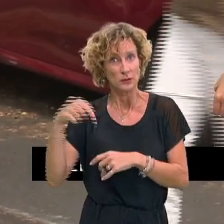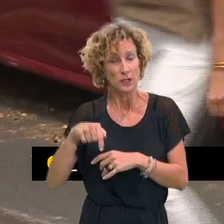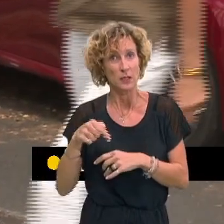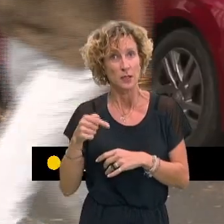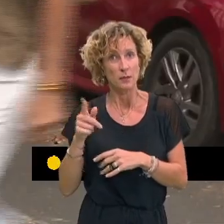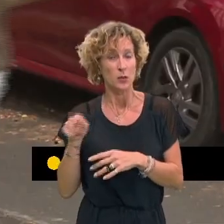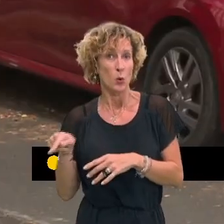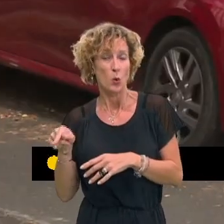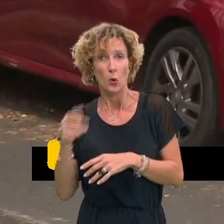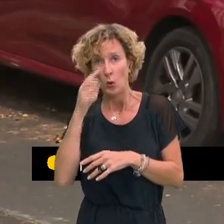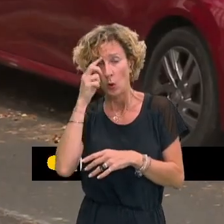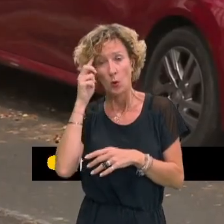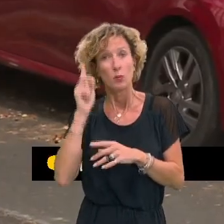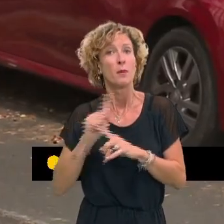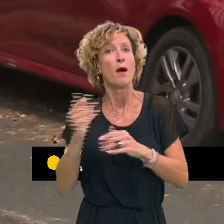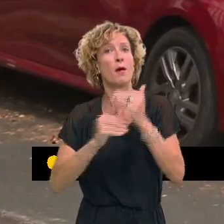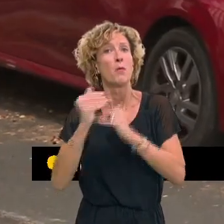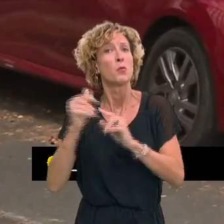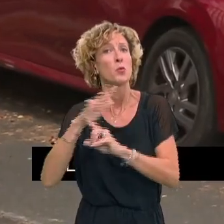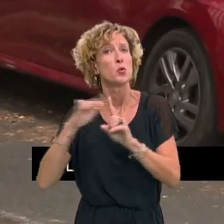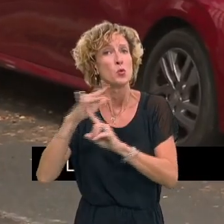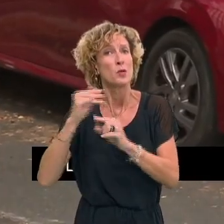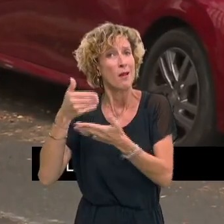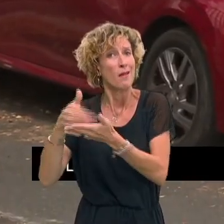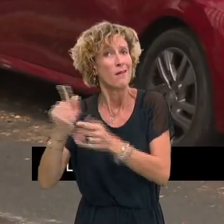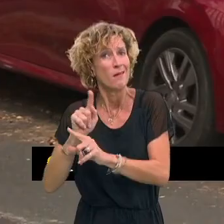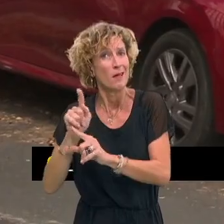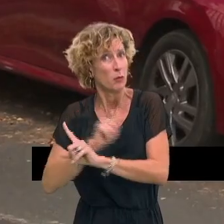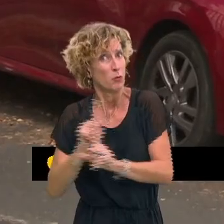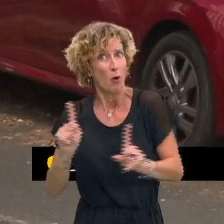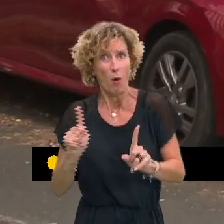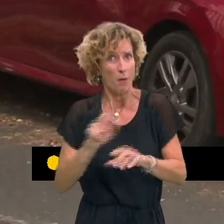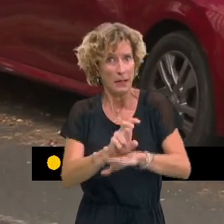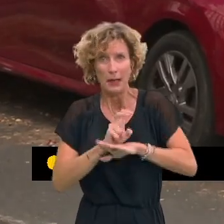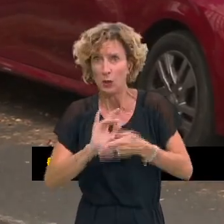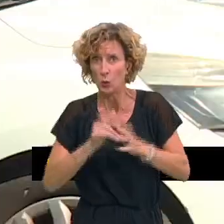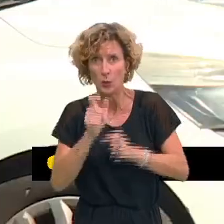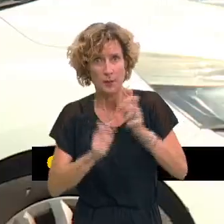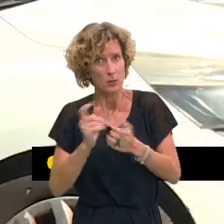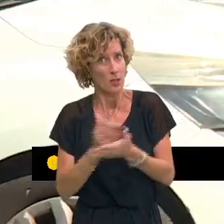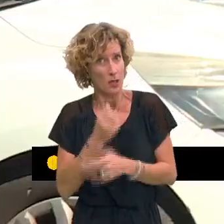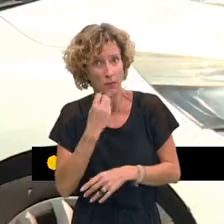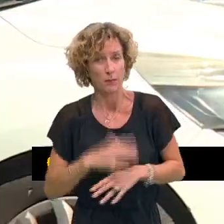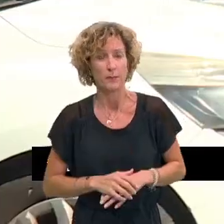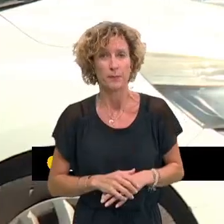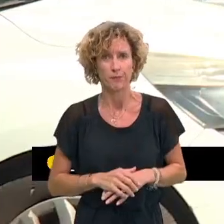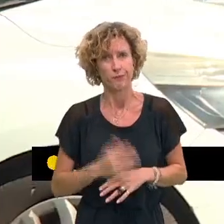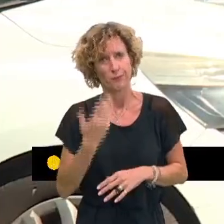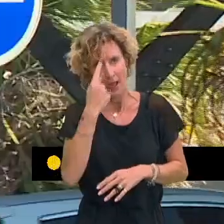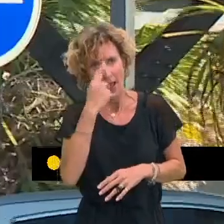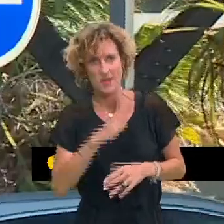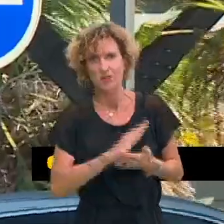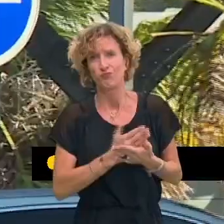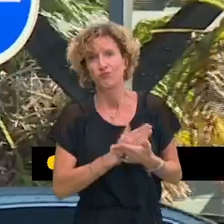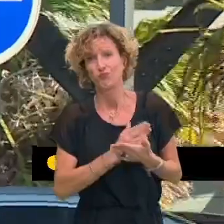faire, c'est-à-dire comme un plan social, quoi. Ils conservent tous les employés, c'est bien. Un avis partagé par